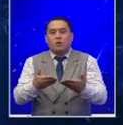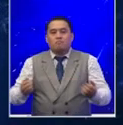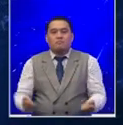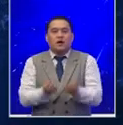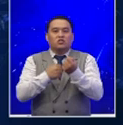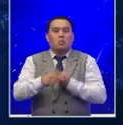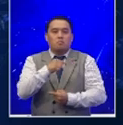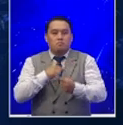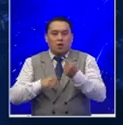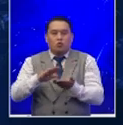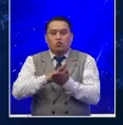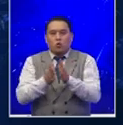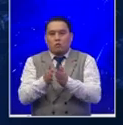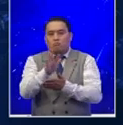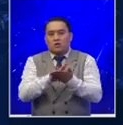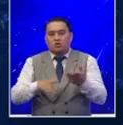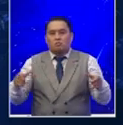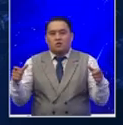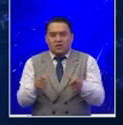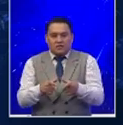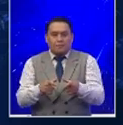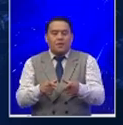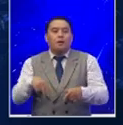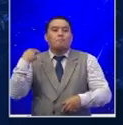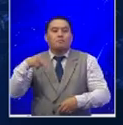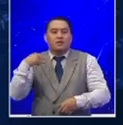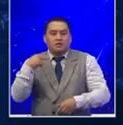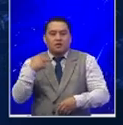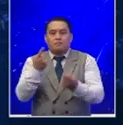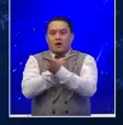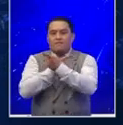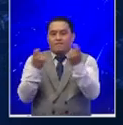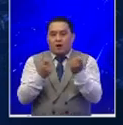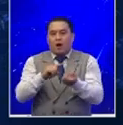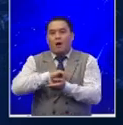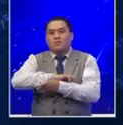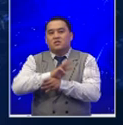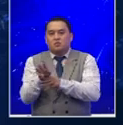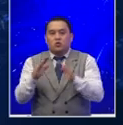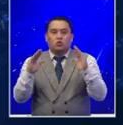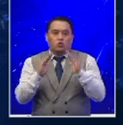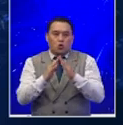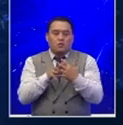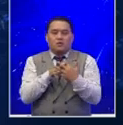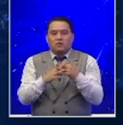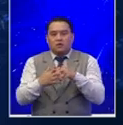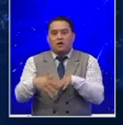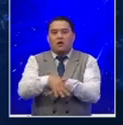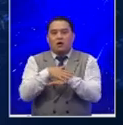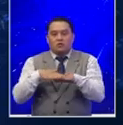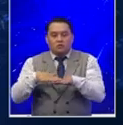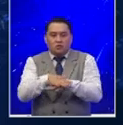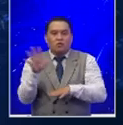и среднего бизнеса в условиях продолжающейся пандемии. Президента проинформировали об обеспечении жильем населения, прежде всего